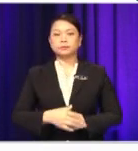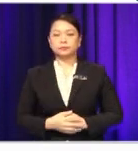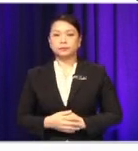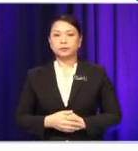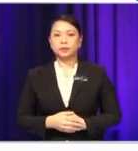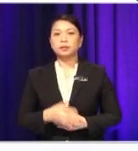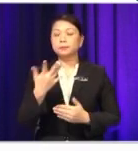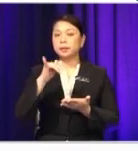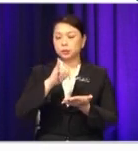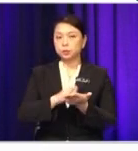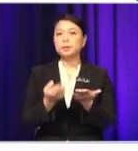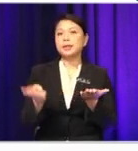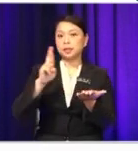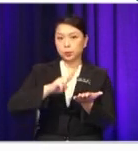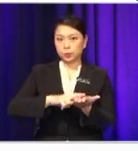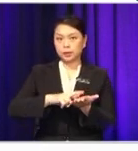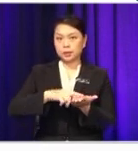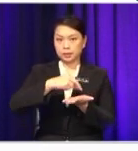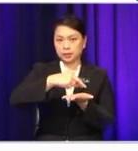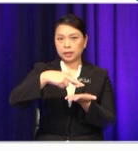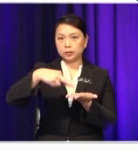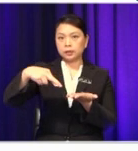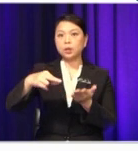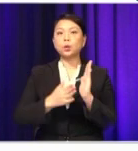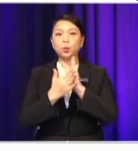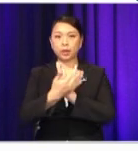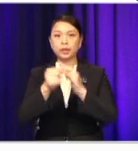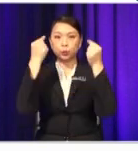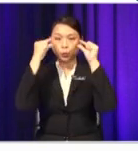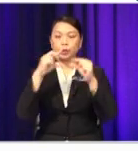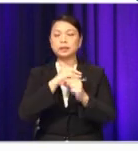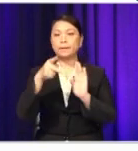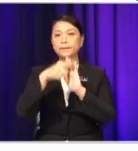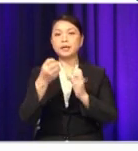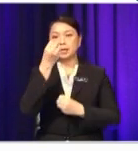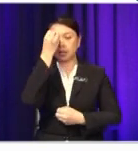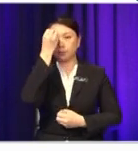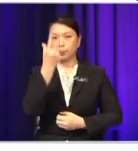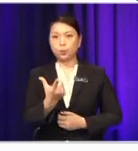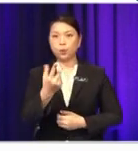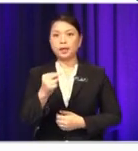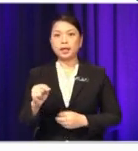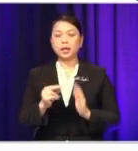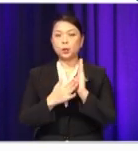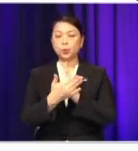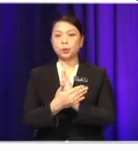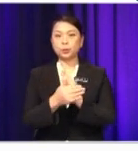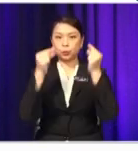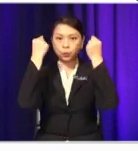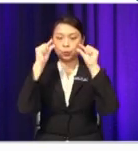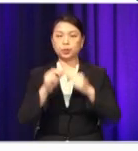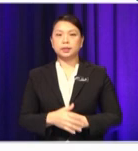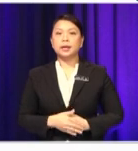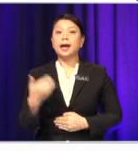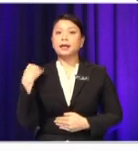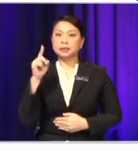ialah perekodan oleh guru dan juga pelaporan untuk yang kita menggunakan SPB, satu sistem